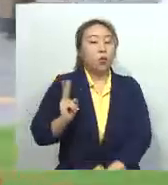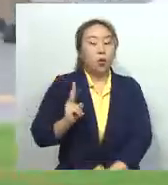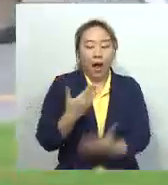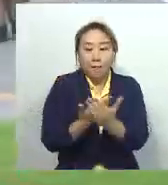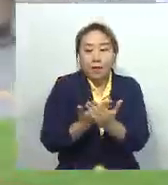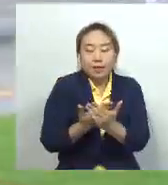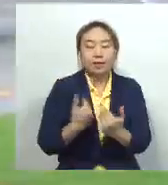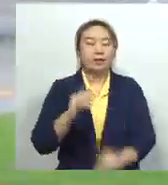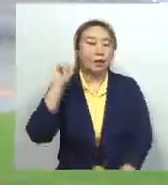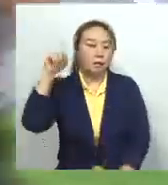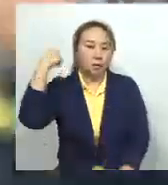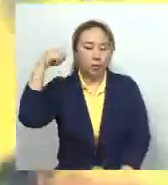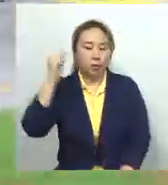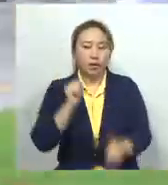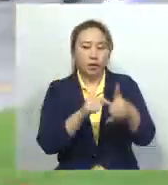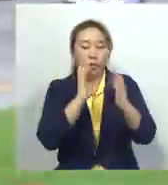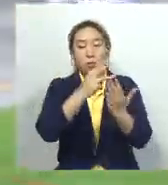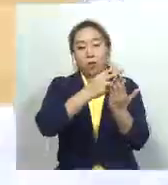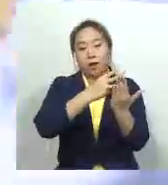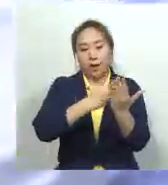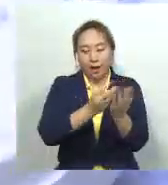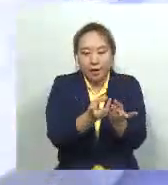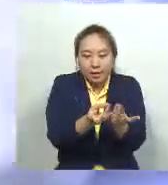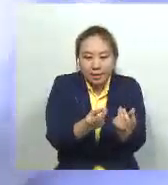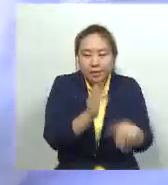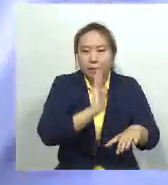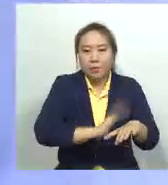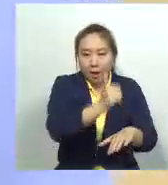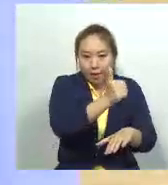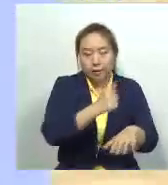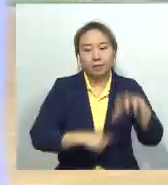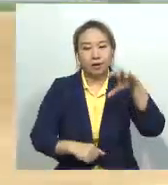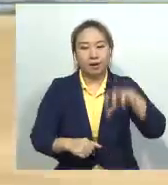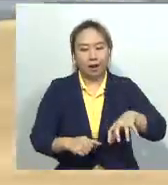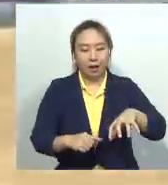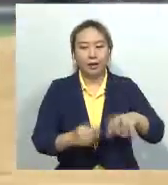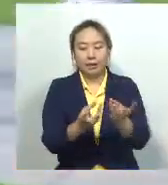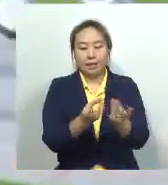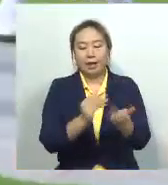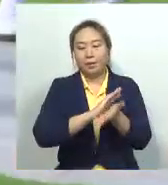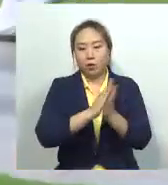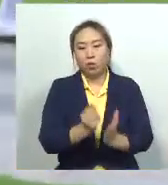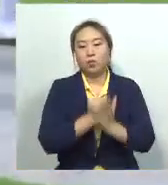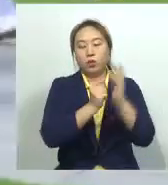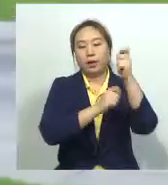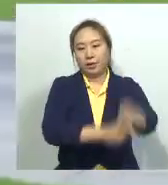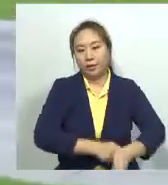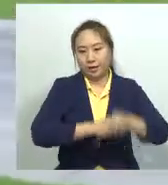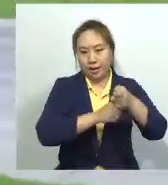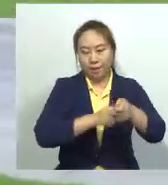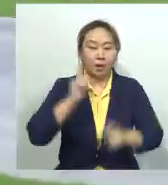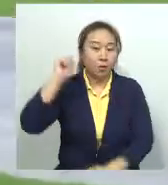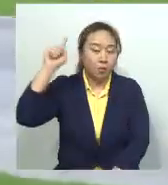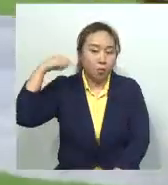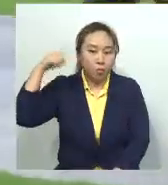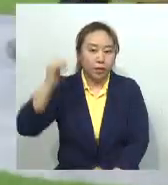สาวนัชยาศรีสุขสวัสดิ์นักวิชาการปฏิรูปที่ดินชำนาญการสำนักงานการปฏิรูปที่ดินเพื่อเกษตรกรรมและนางสาวอาทิ